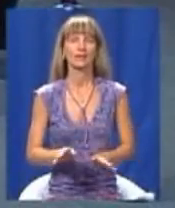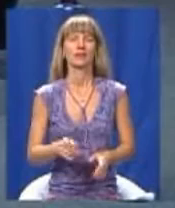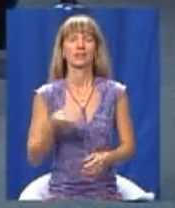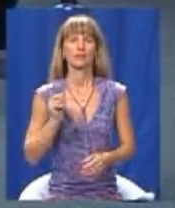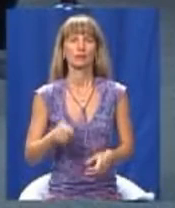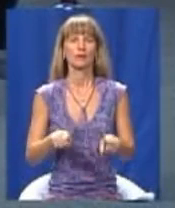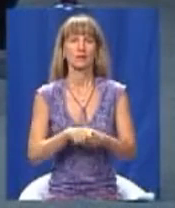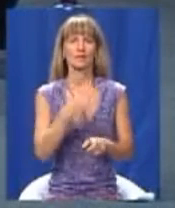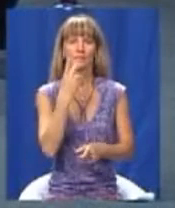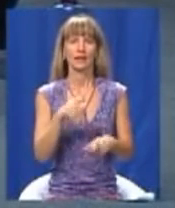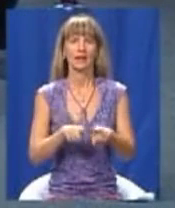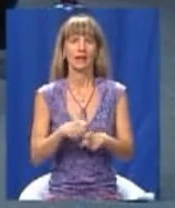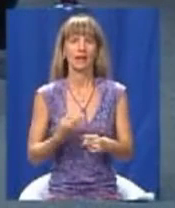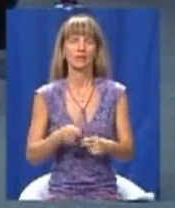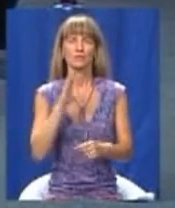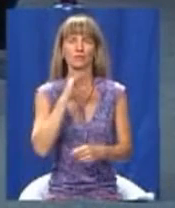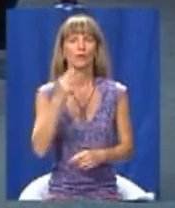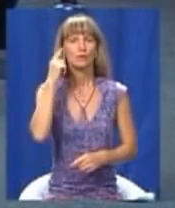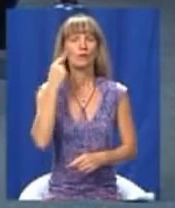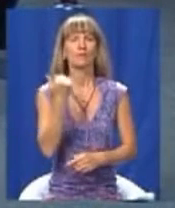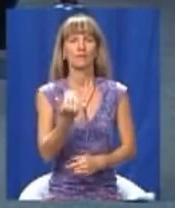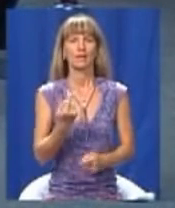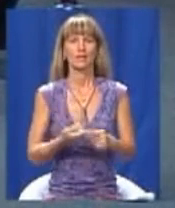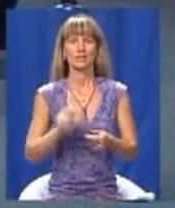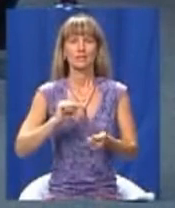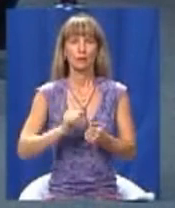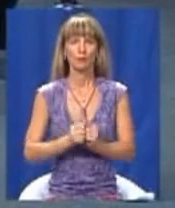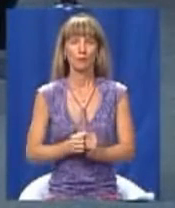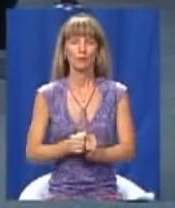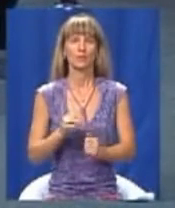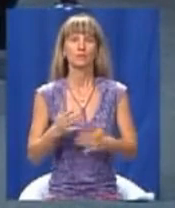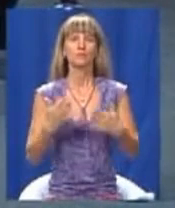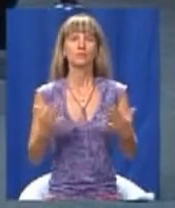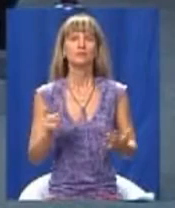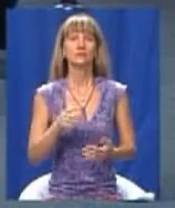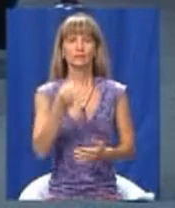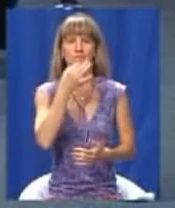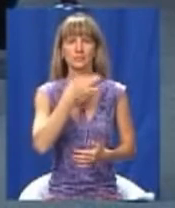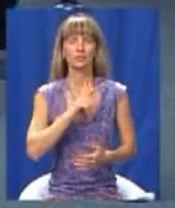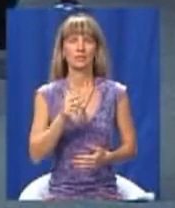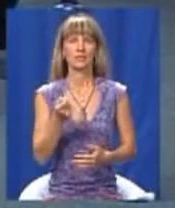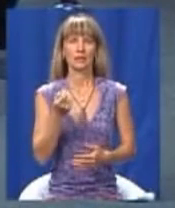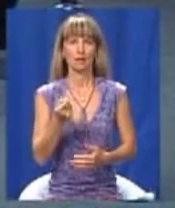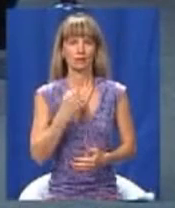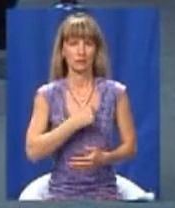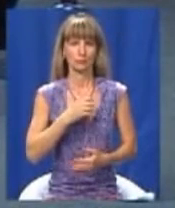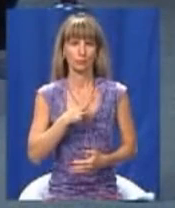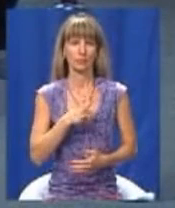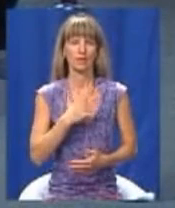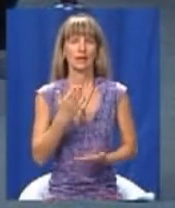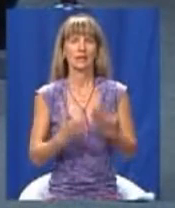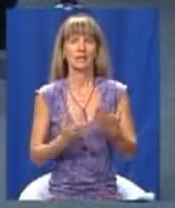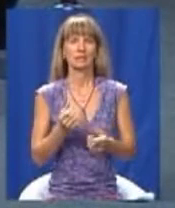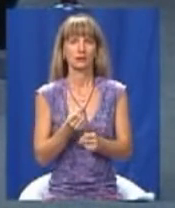от виглядає ця собака. Сподіваємося, ви це запам'ятали. І більше того, ти казав мені, що вона навіть трохи агресивна. Коли її